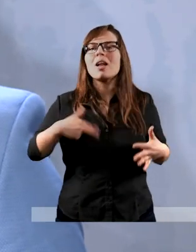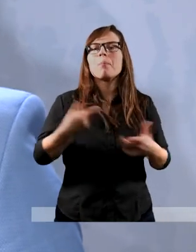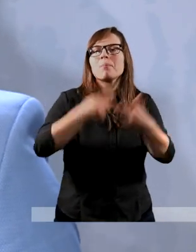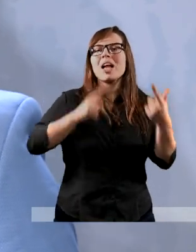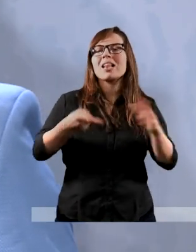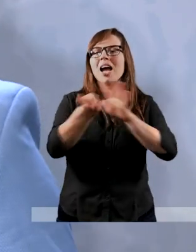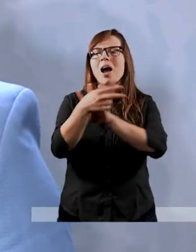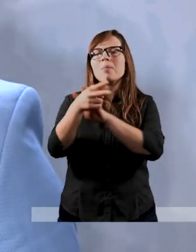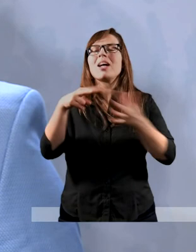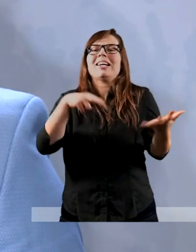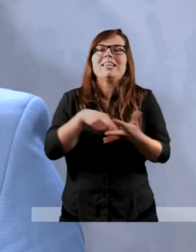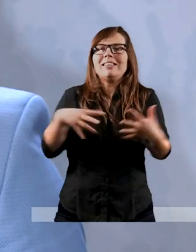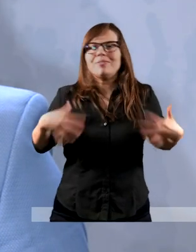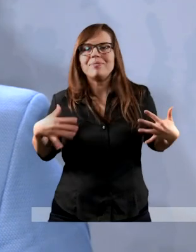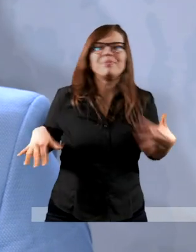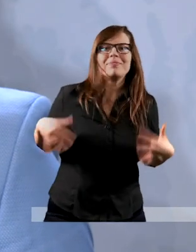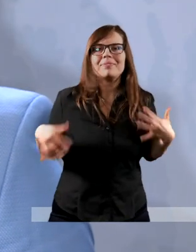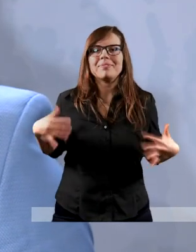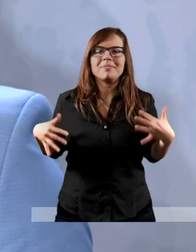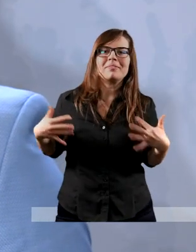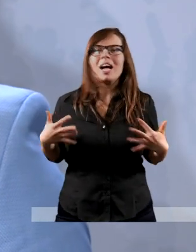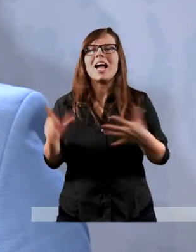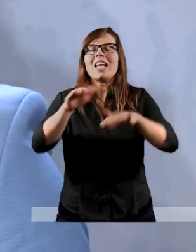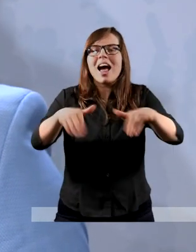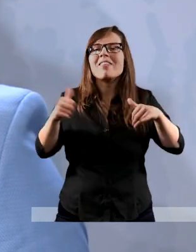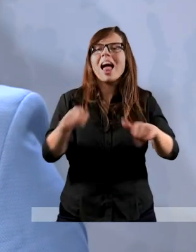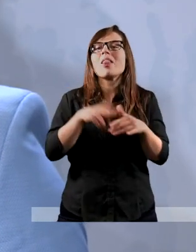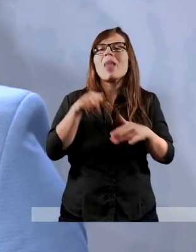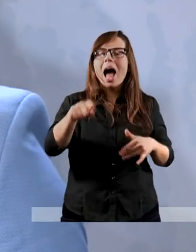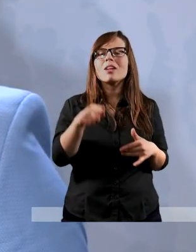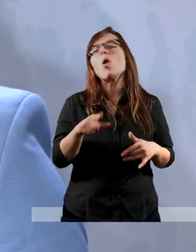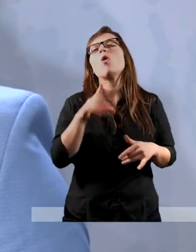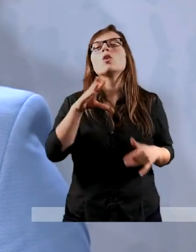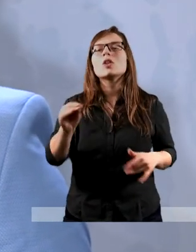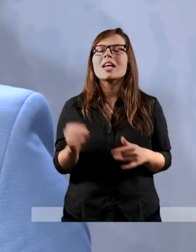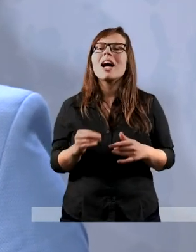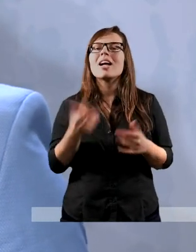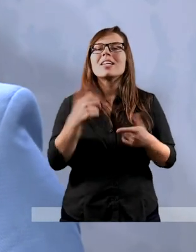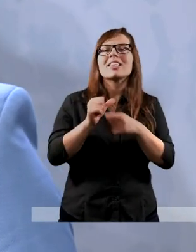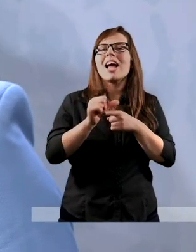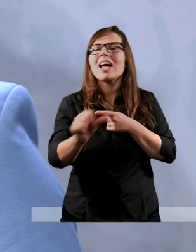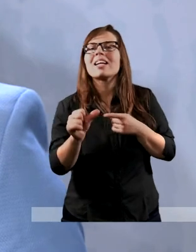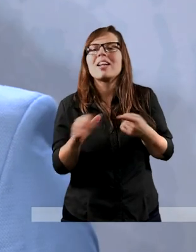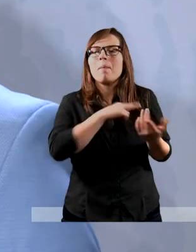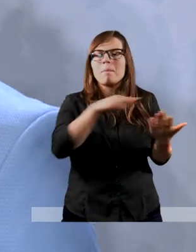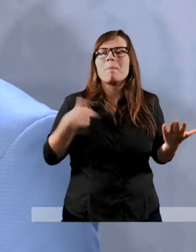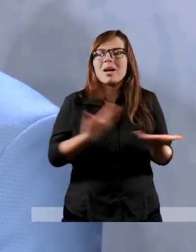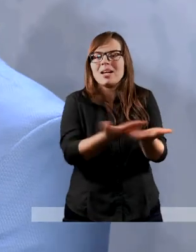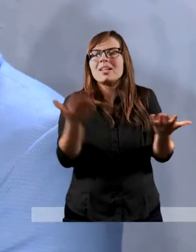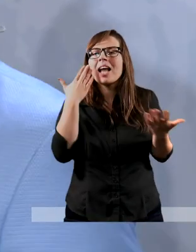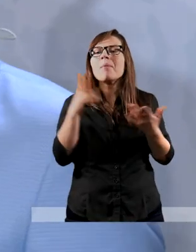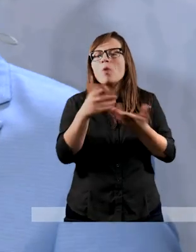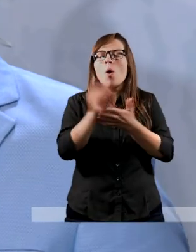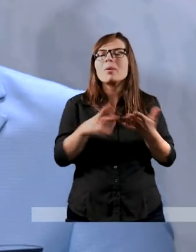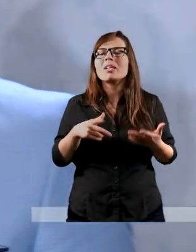przed kamerą tremujemy się ze względu na to, że no, nie jesteśmy my, przynajmniej